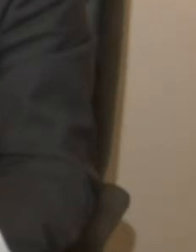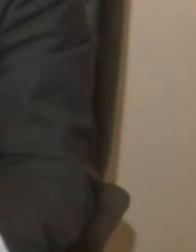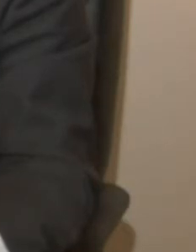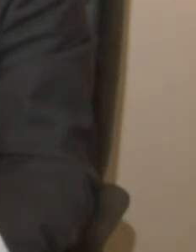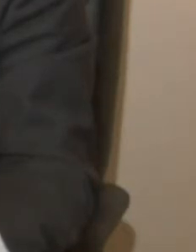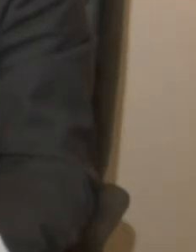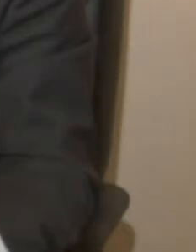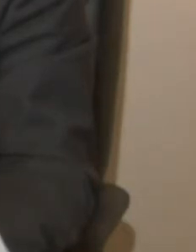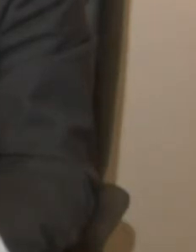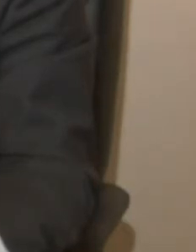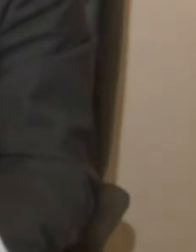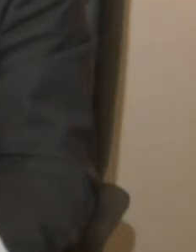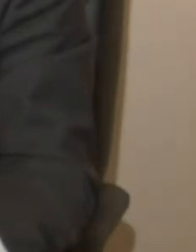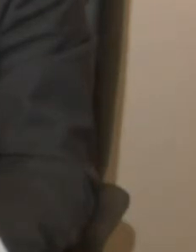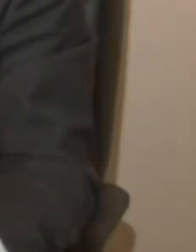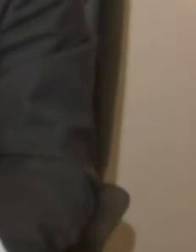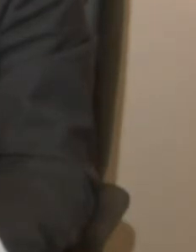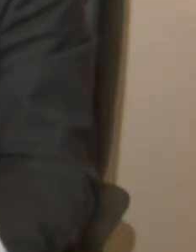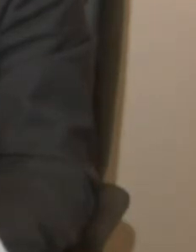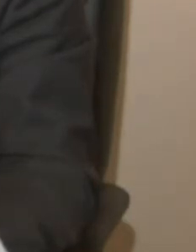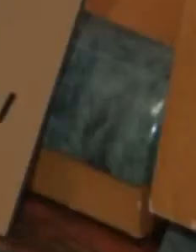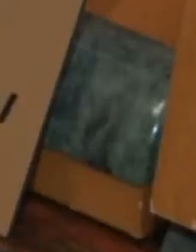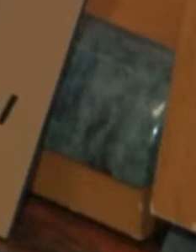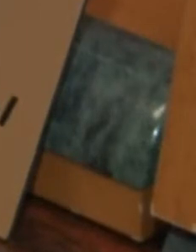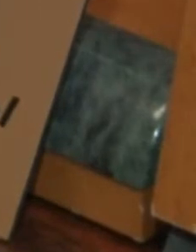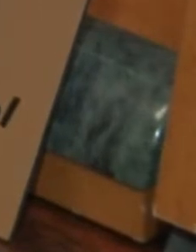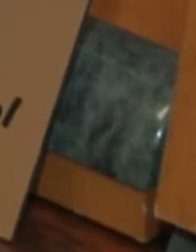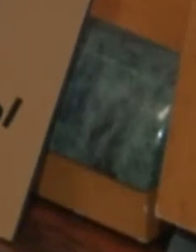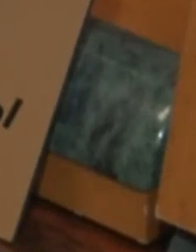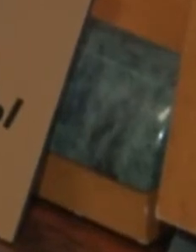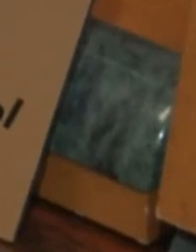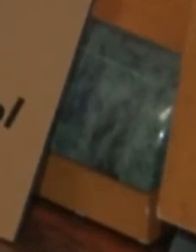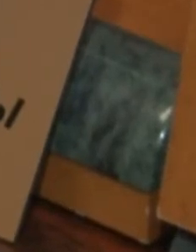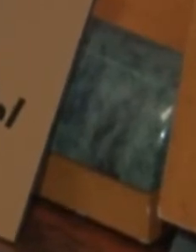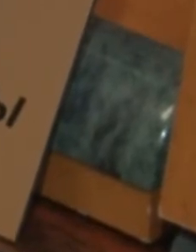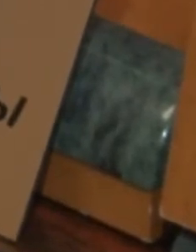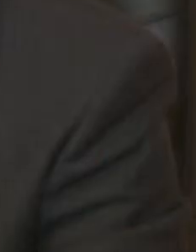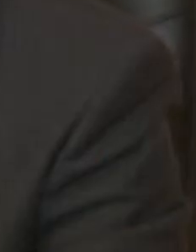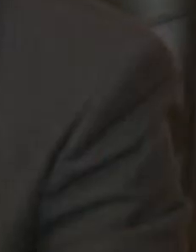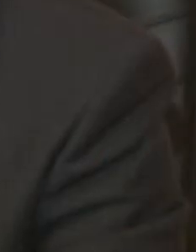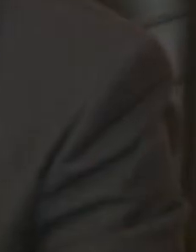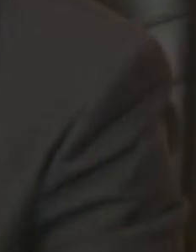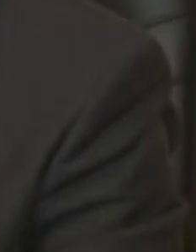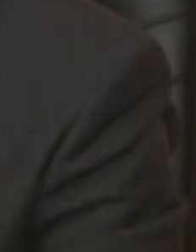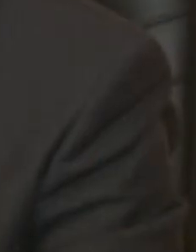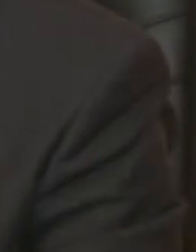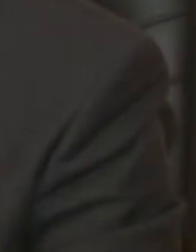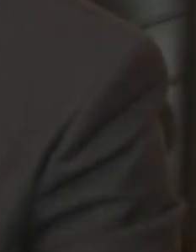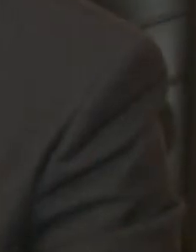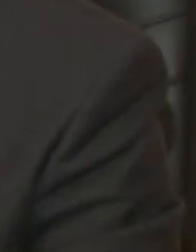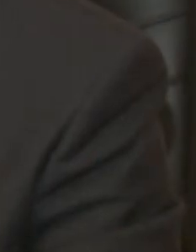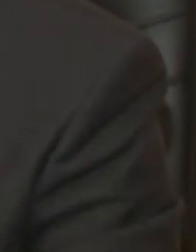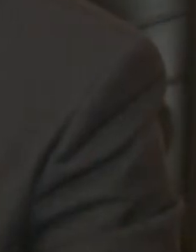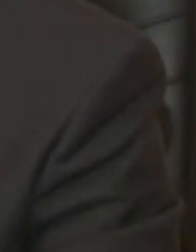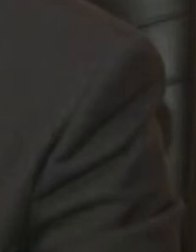халықтың саны да артады, болашағы үлкен деп есептеймін Бейнеу ауданын. Енді болашақта біздің кәсіпкерлер жалпы көп